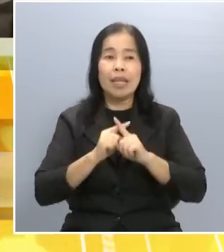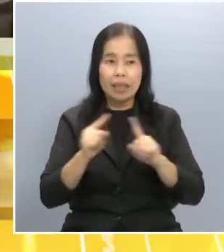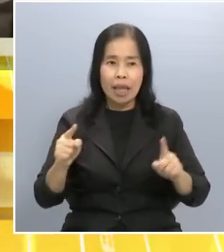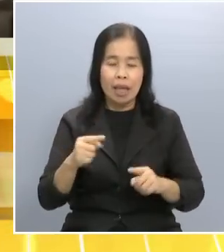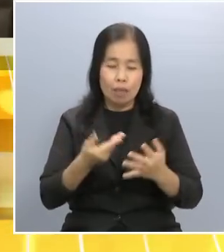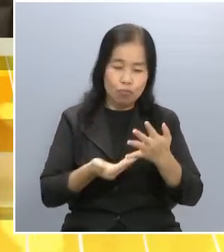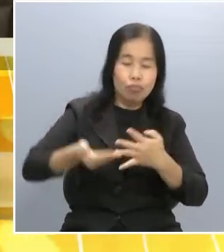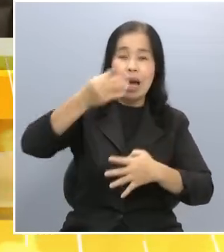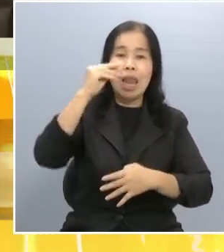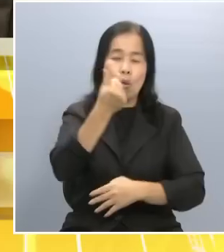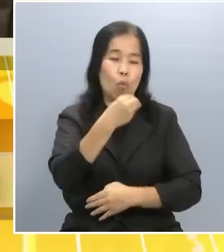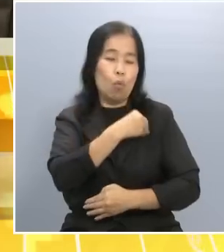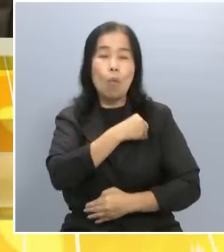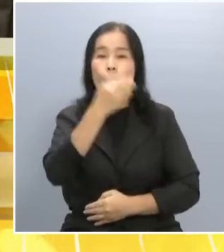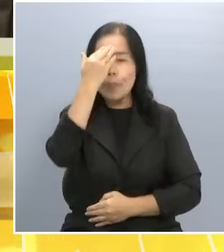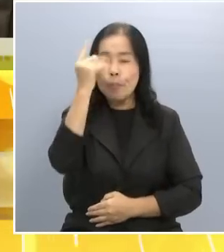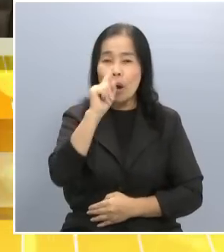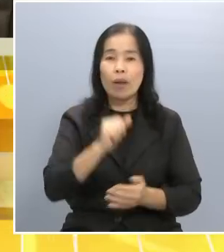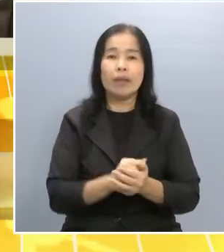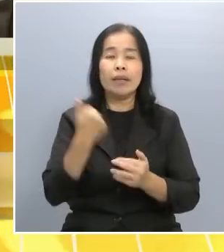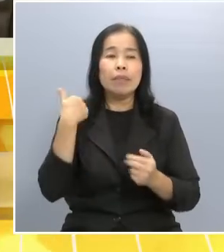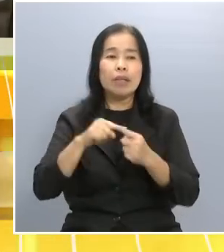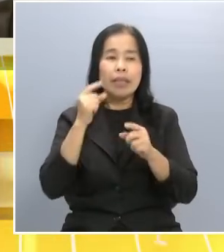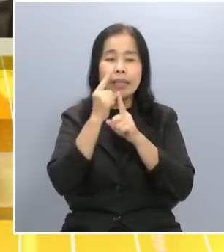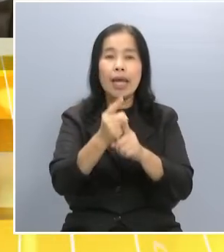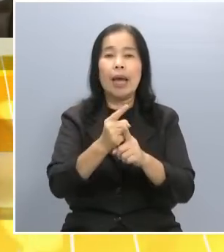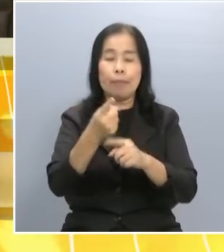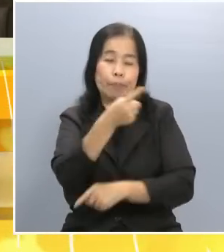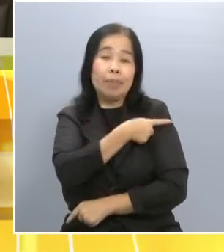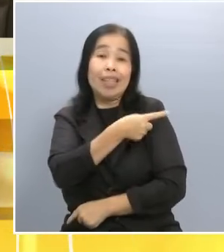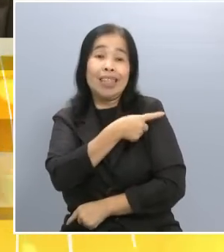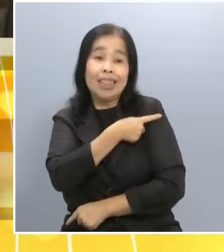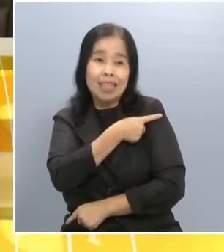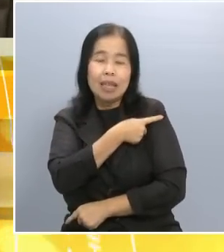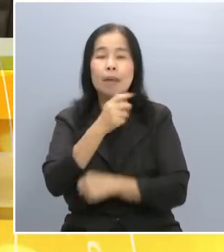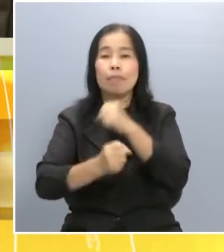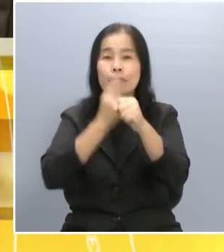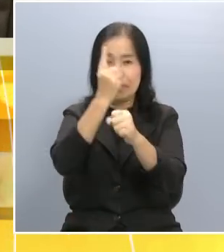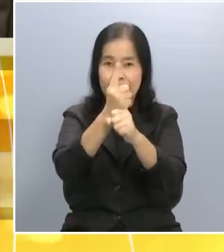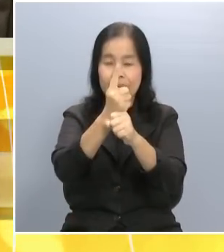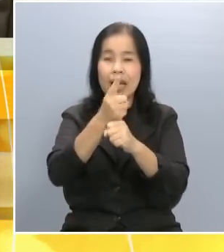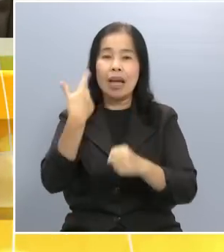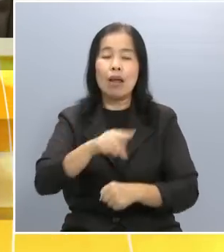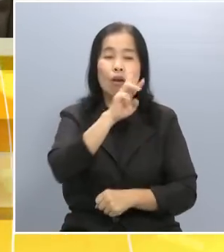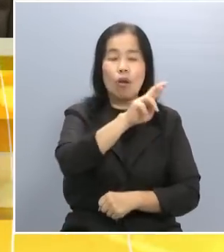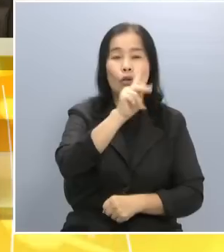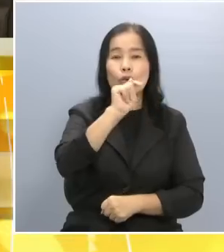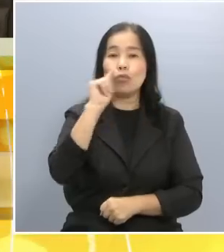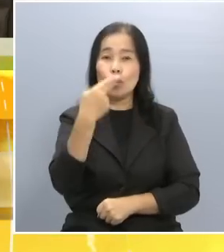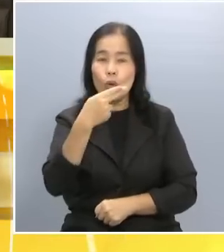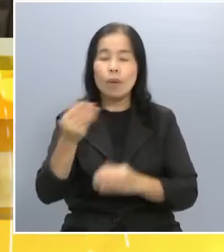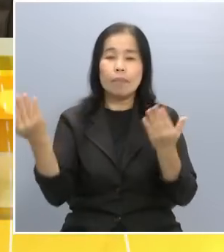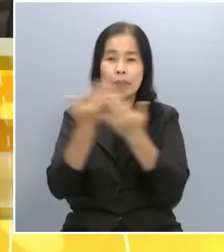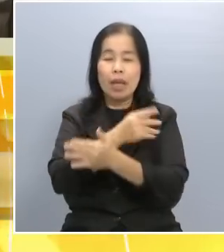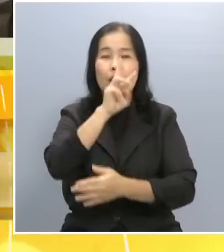เร็วโฆษกตำรวจบอกว่าการเข้ามาตามคุณวุฒิปริญญาตรีเนี่ยบรรจุประมาณ 1ปีจากร้อยตำรวจโทเป็นร้อยตำรวจเอกต้องครอง